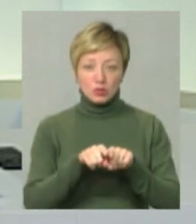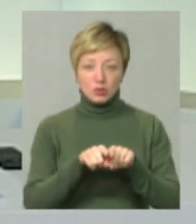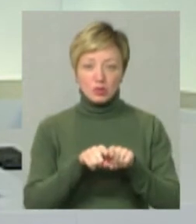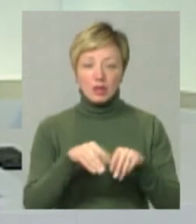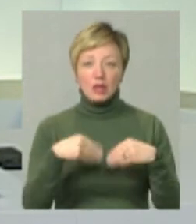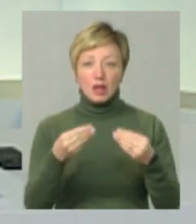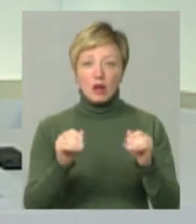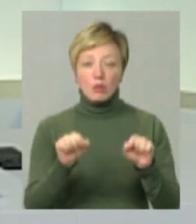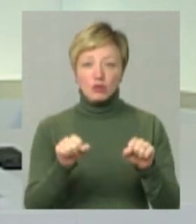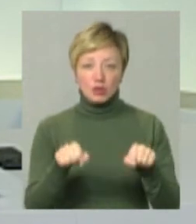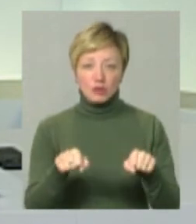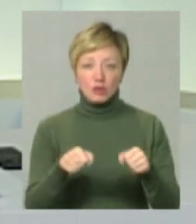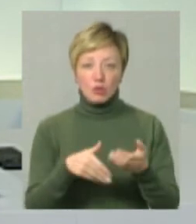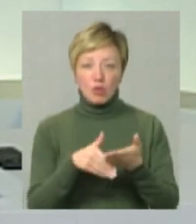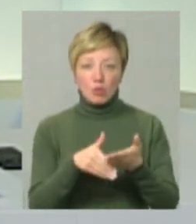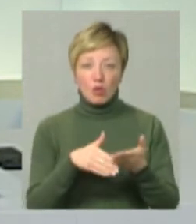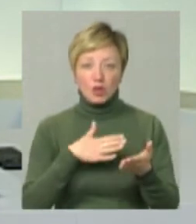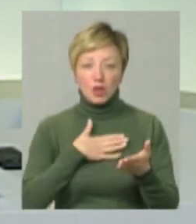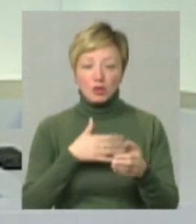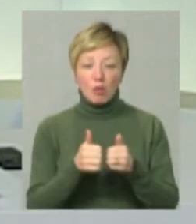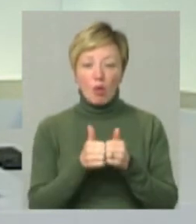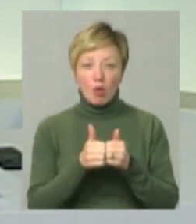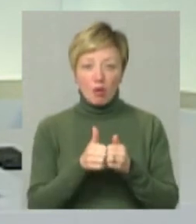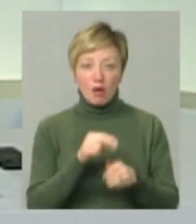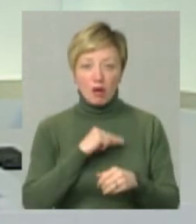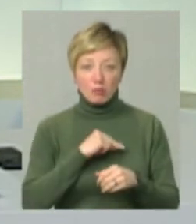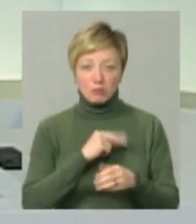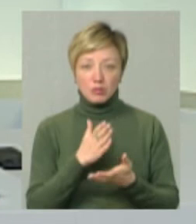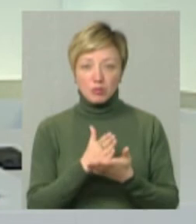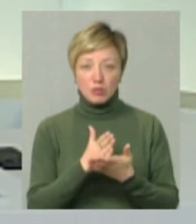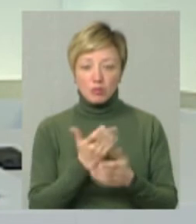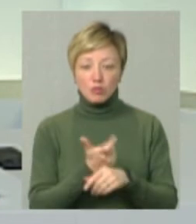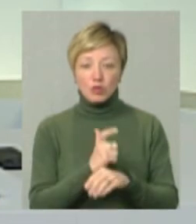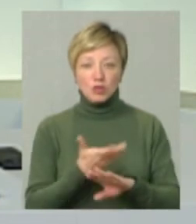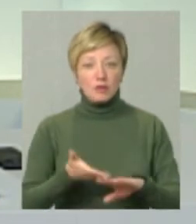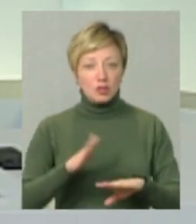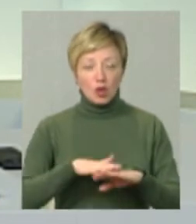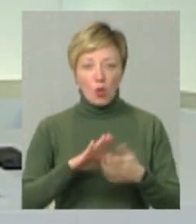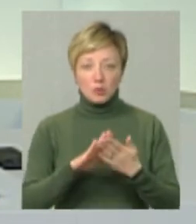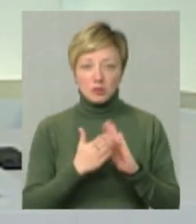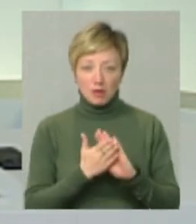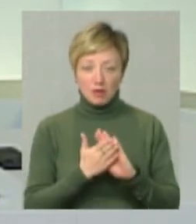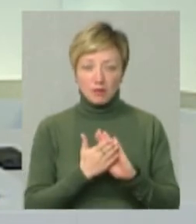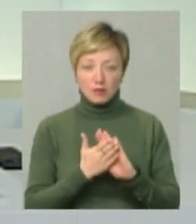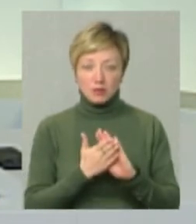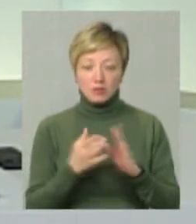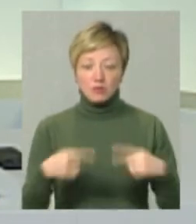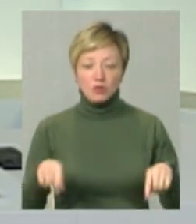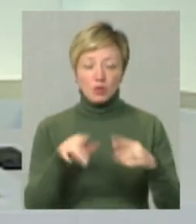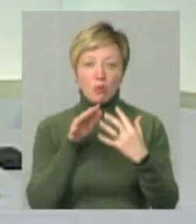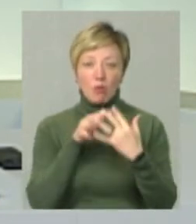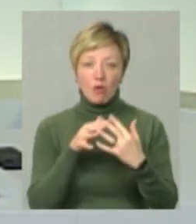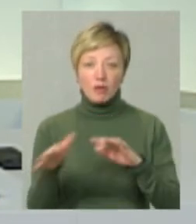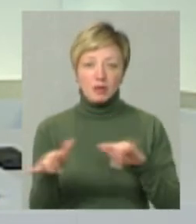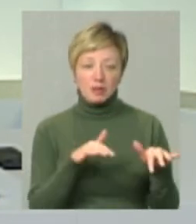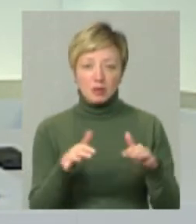і можливості надання допомоги нашим колегам, які зараз перебувають в більш скрутних обставинах в зоні